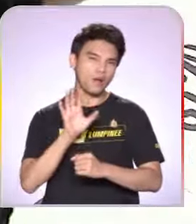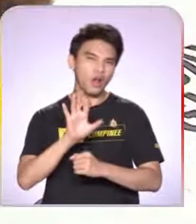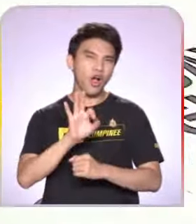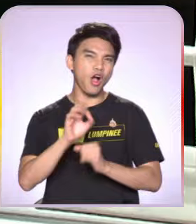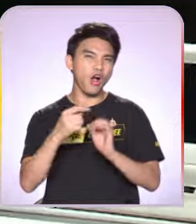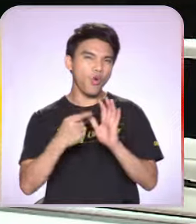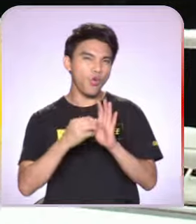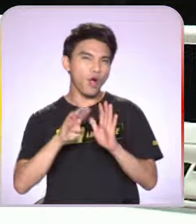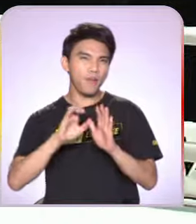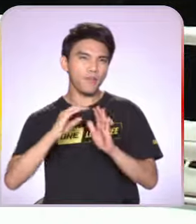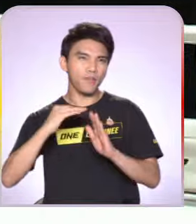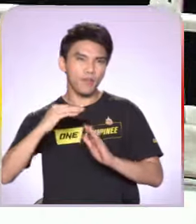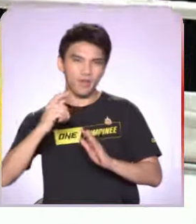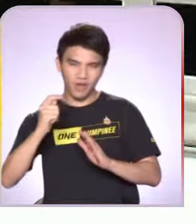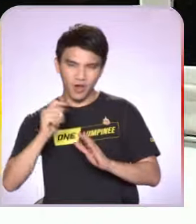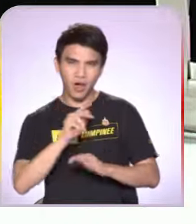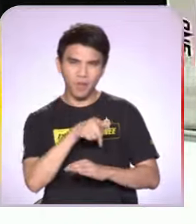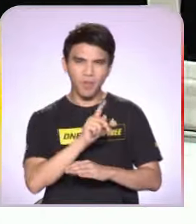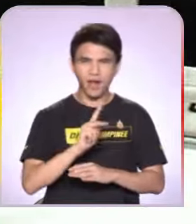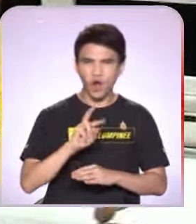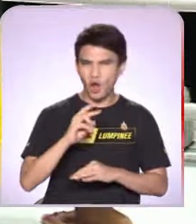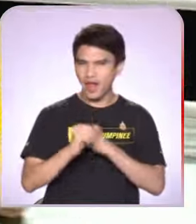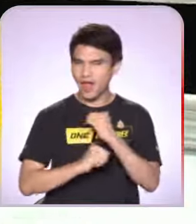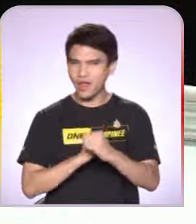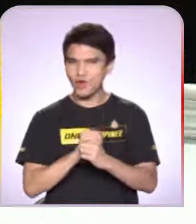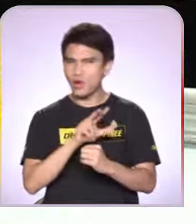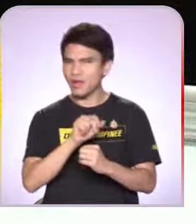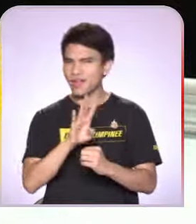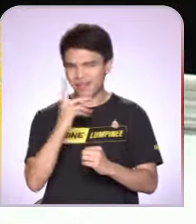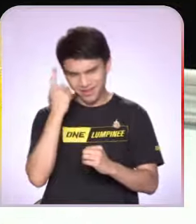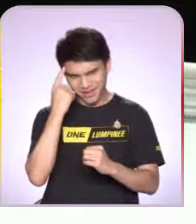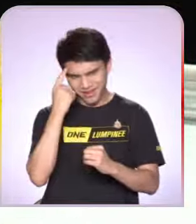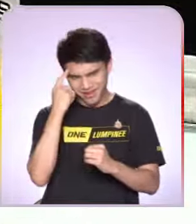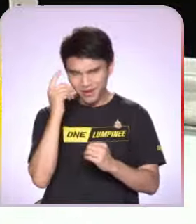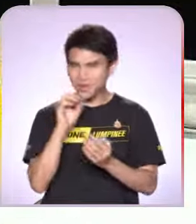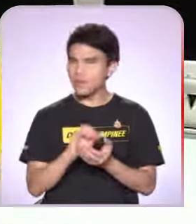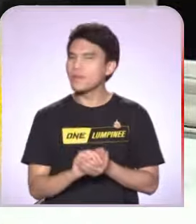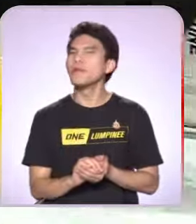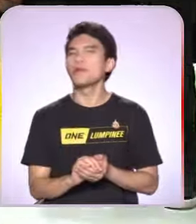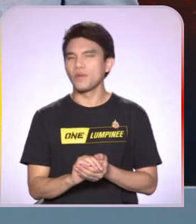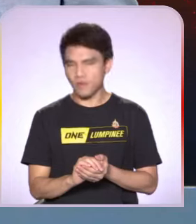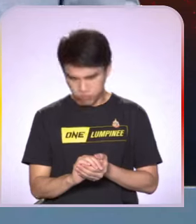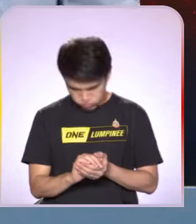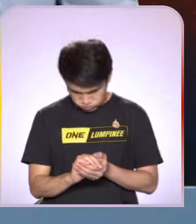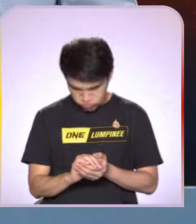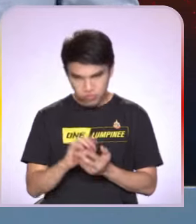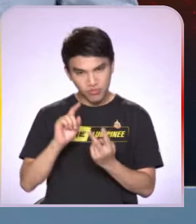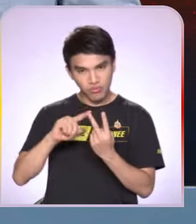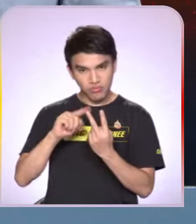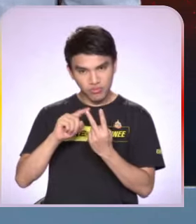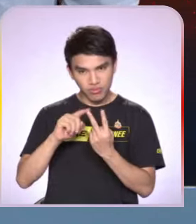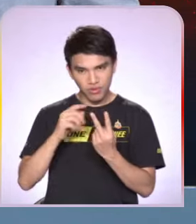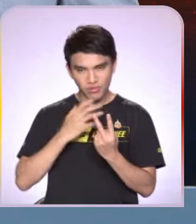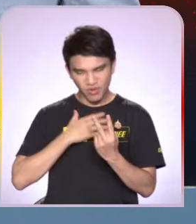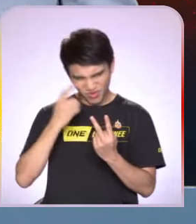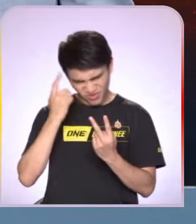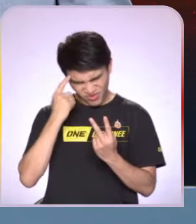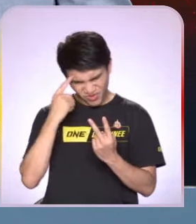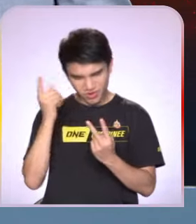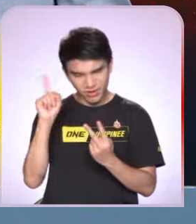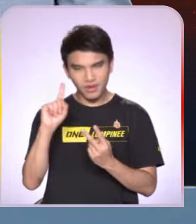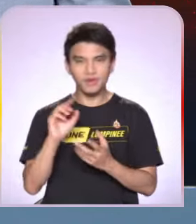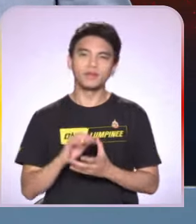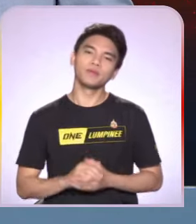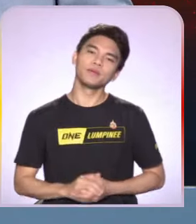ฟาบิโอเลอิสนะครับกับปกรณ์ในวัย34ปีเนี่ยผมบอกว่าความหนุ่มความสดเนี่ยอยู่ที่ฟาบิโอเลอิส อ่ะส่วนผมเนี่ยมันทง